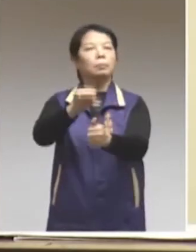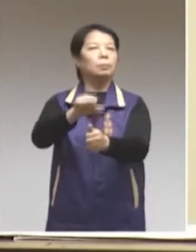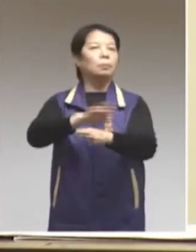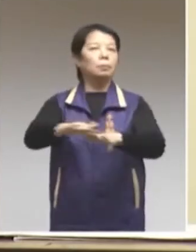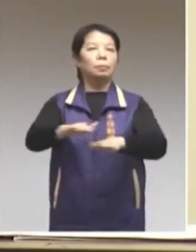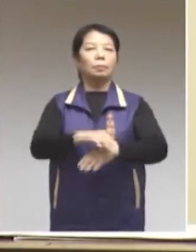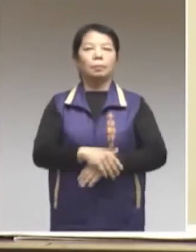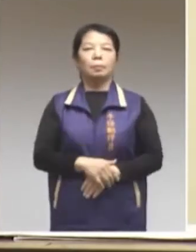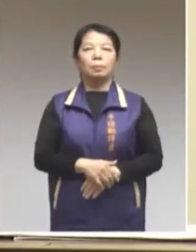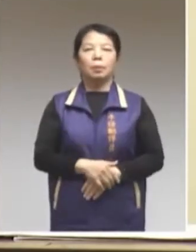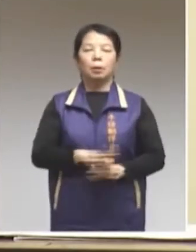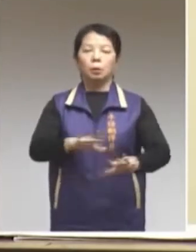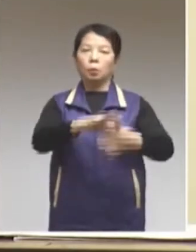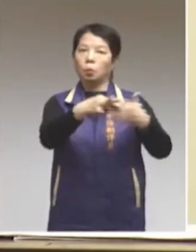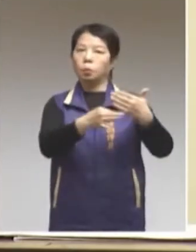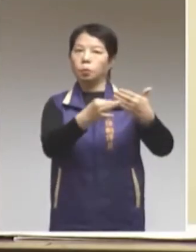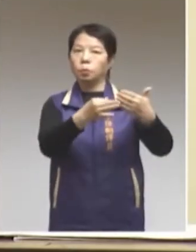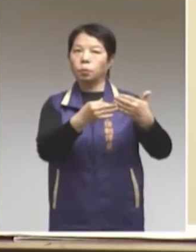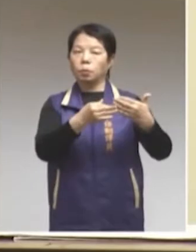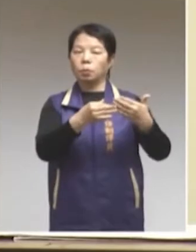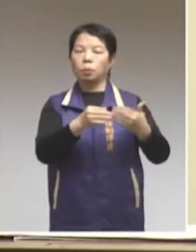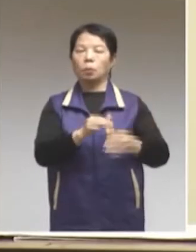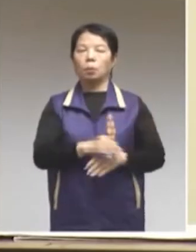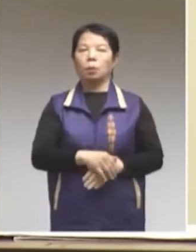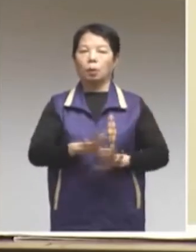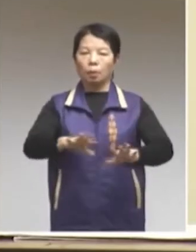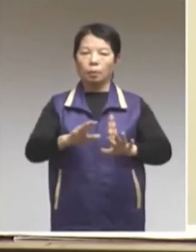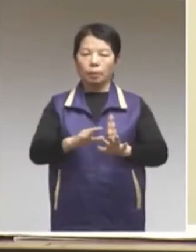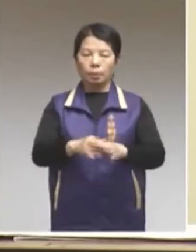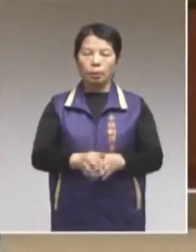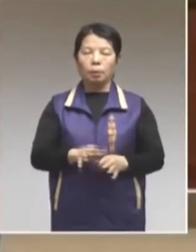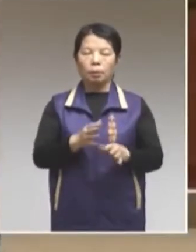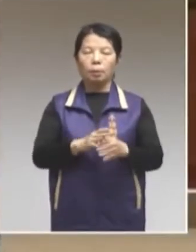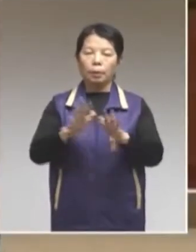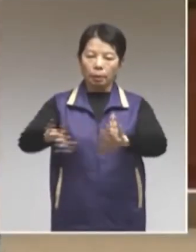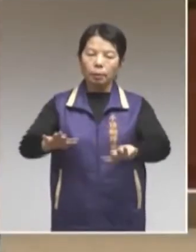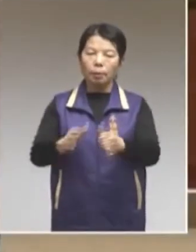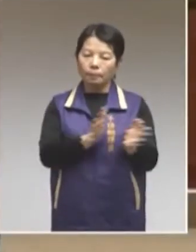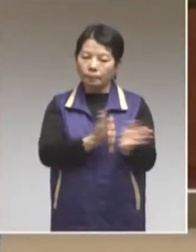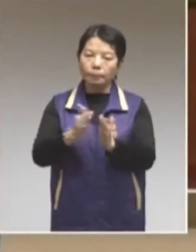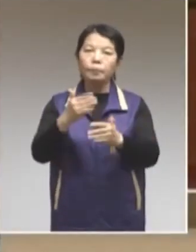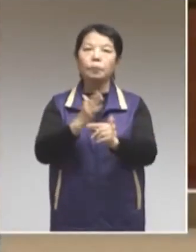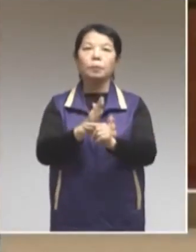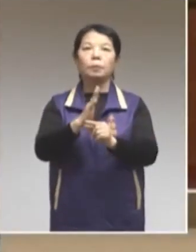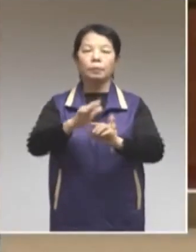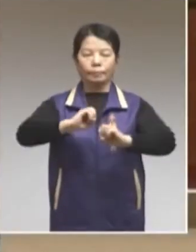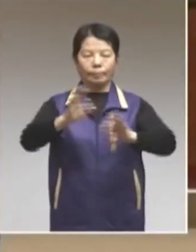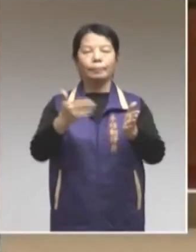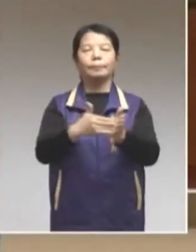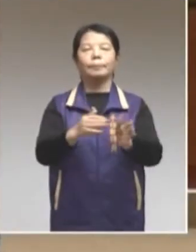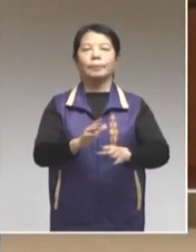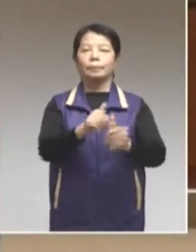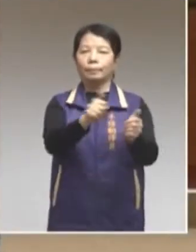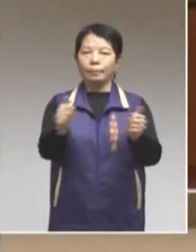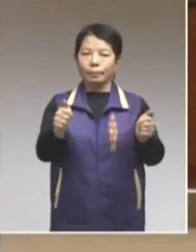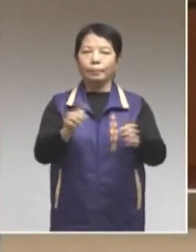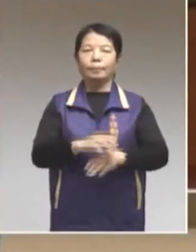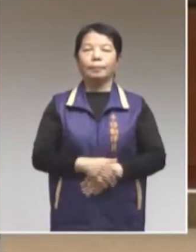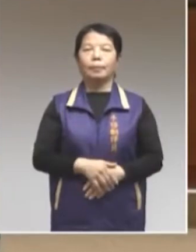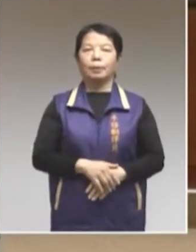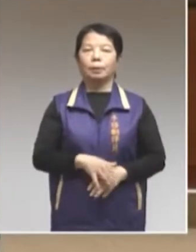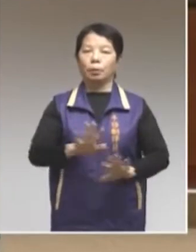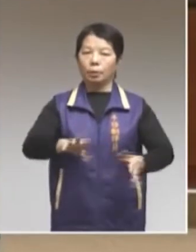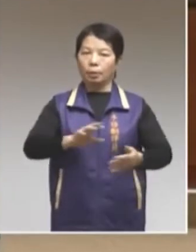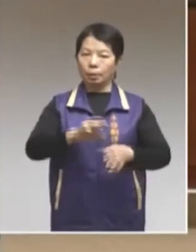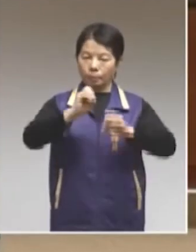一些规范还有意见陈述，我们在进行当中。以上报告。 好，谢谢。我想我们还是要提